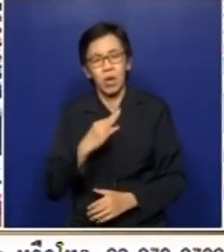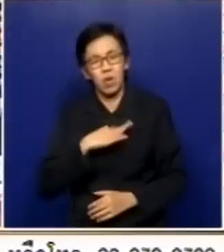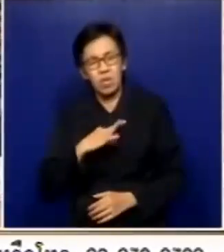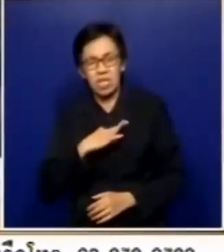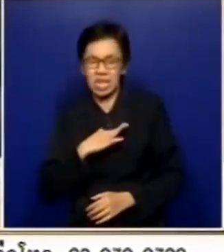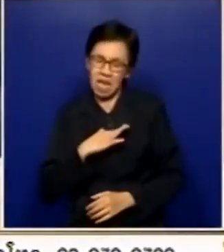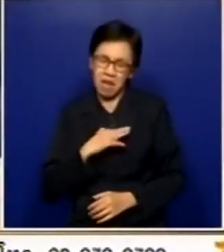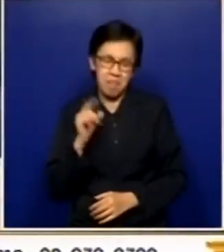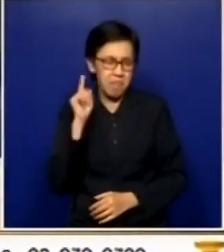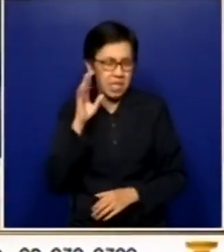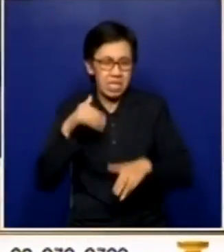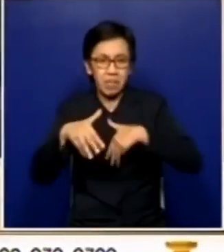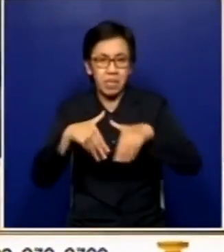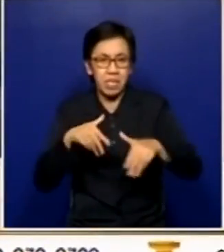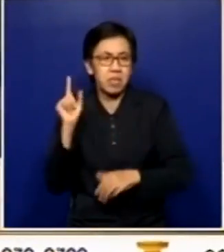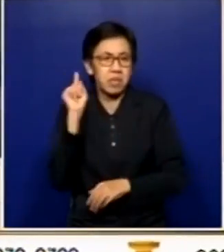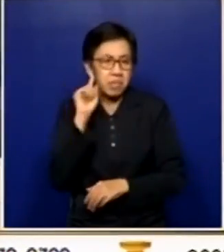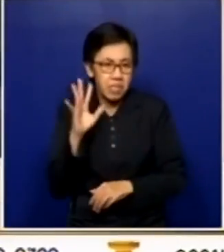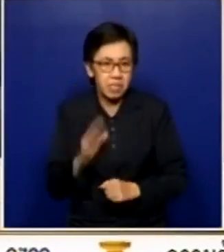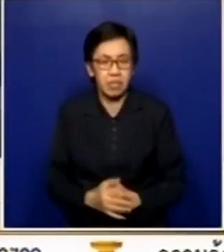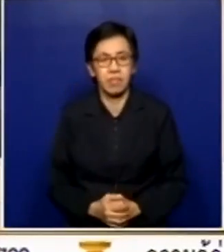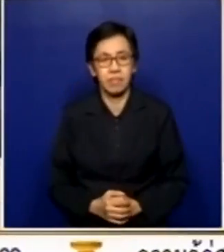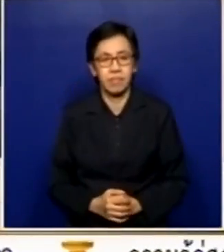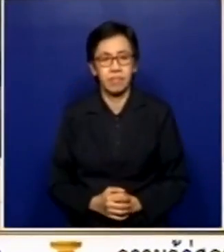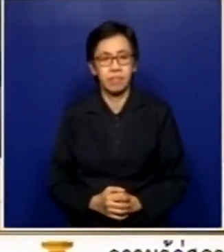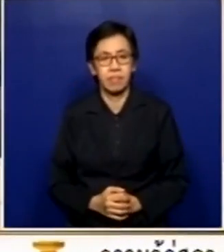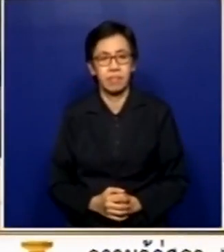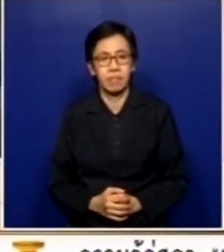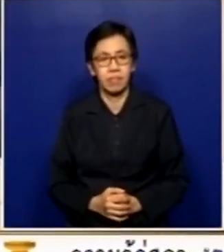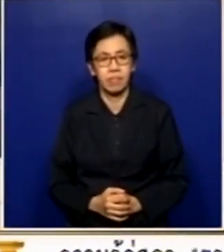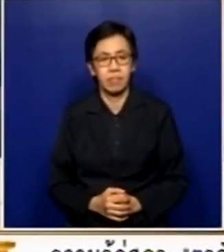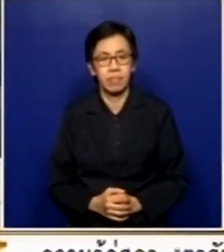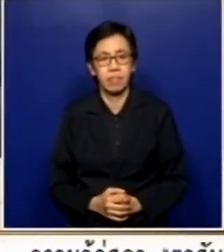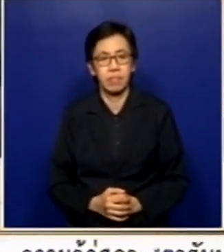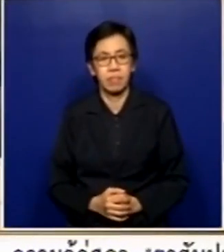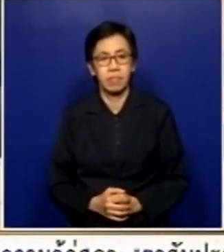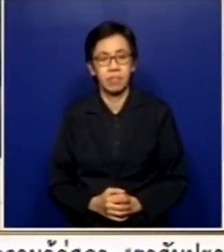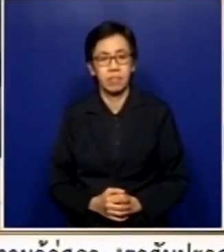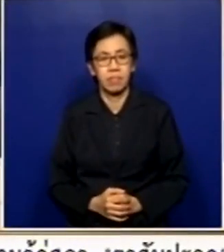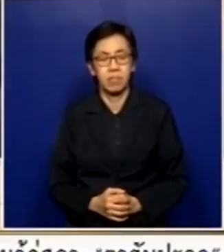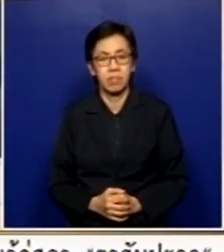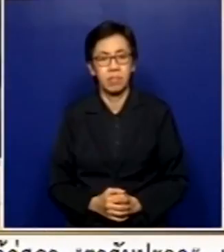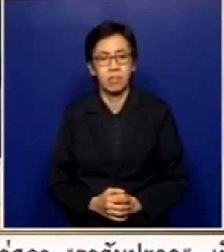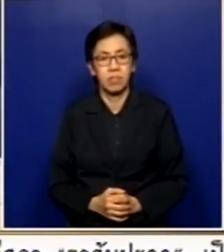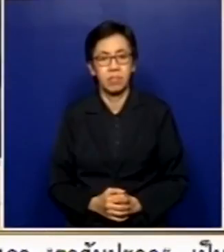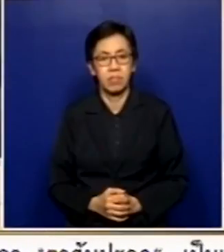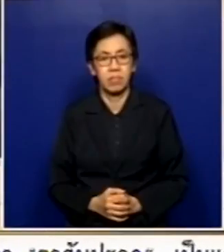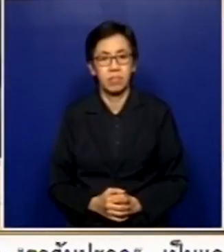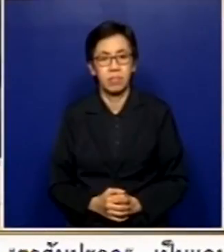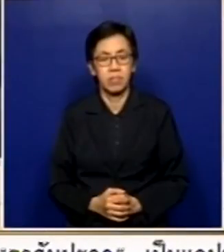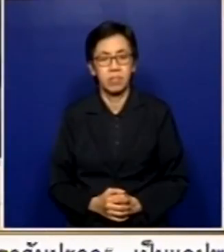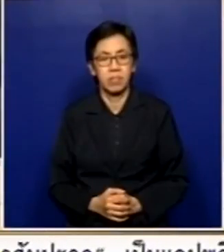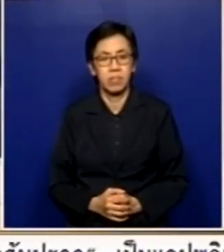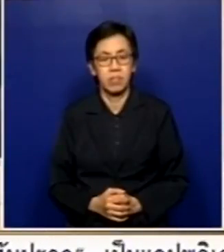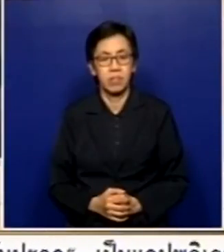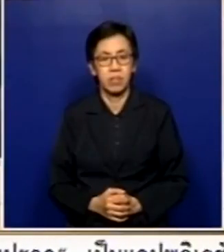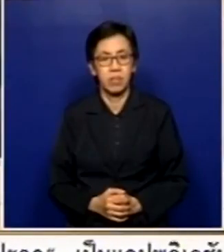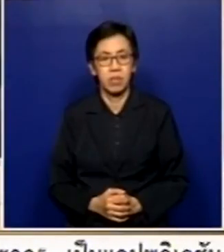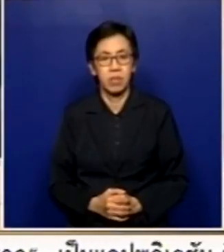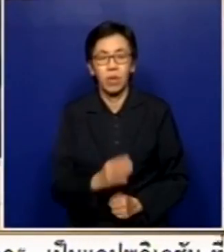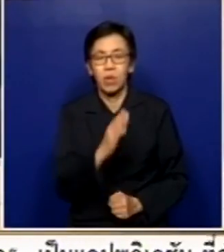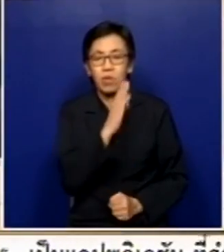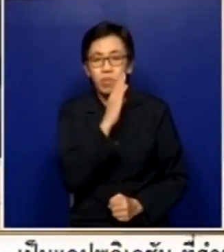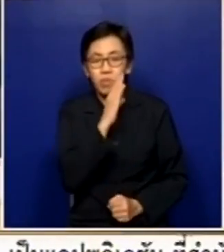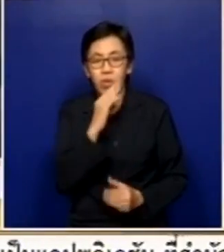ประชาชนเท่าไหร่แข่งตัวเองว่าจะเปิดโอกาส